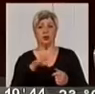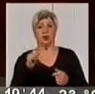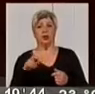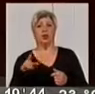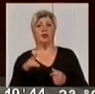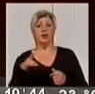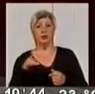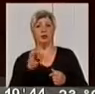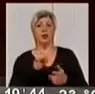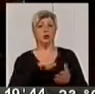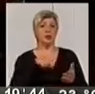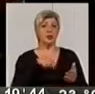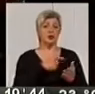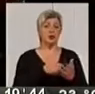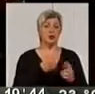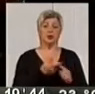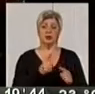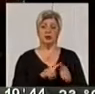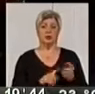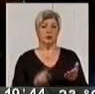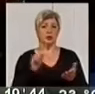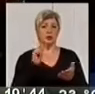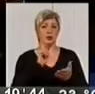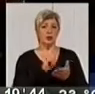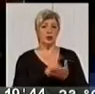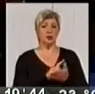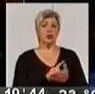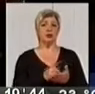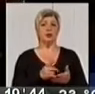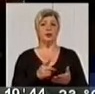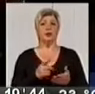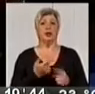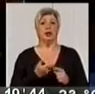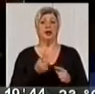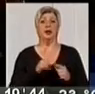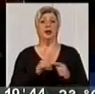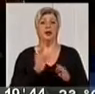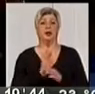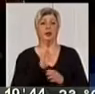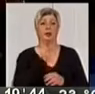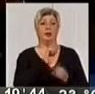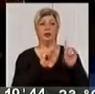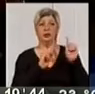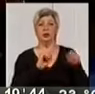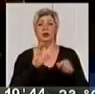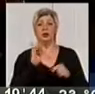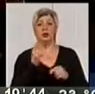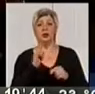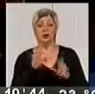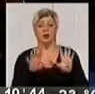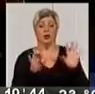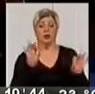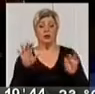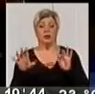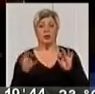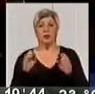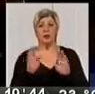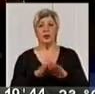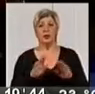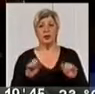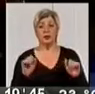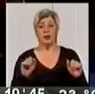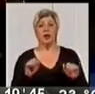і містах. Це є обов'язковим відповідальної особи, яка направила туди дитину. Тому що відбір дітей здійснюється таким